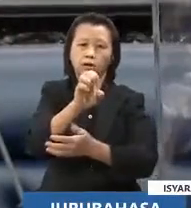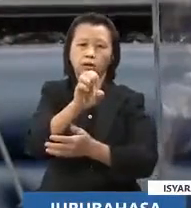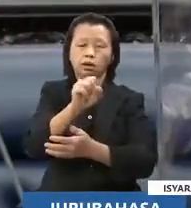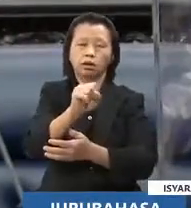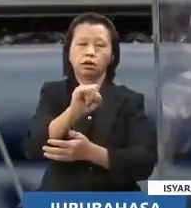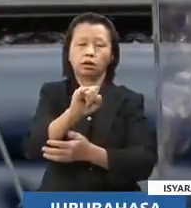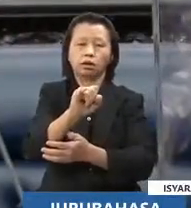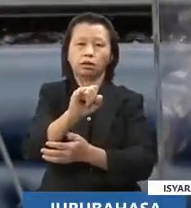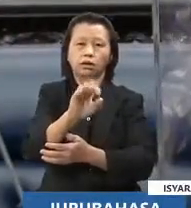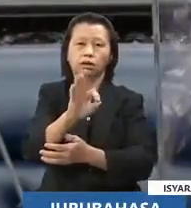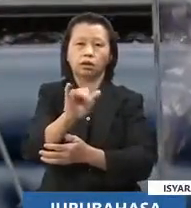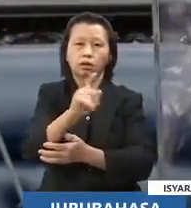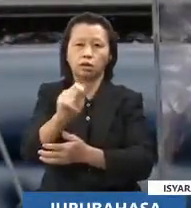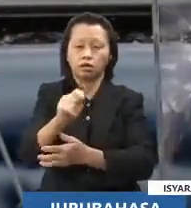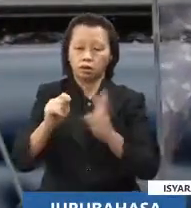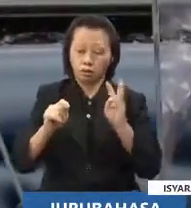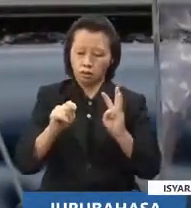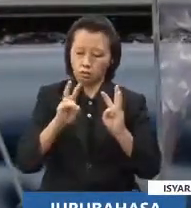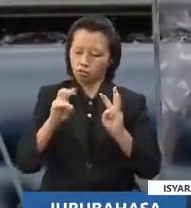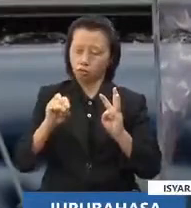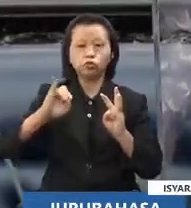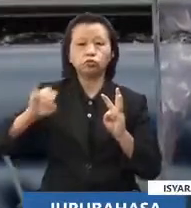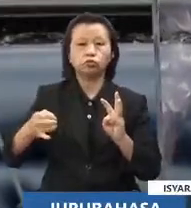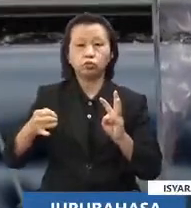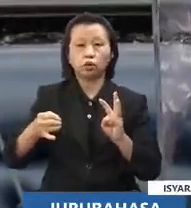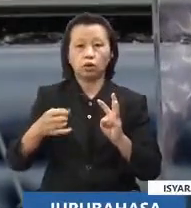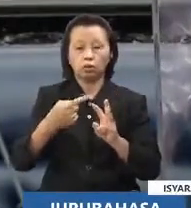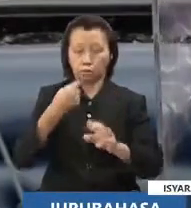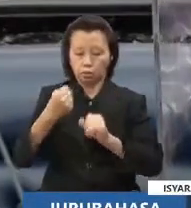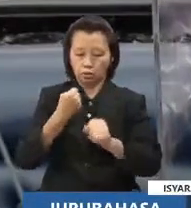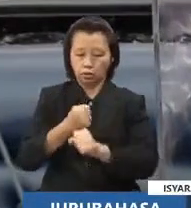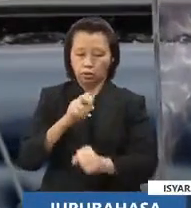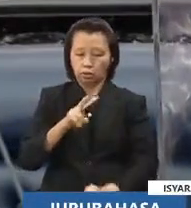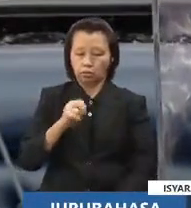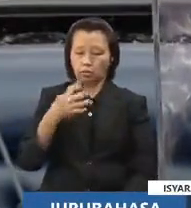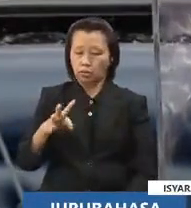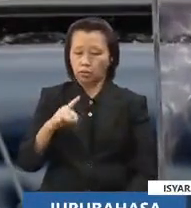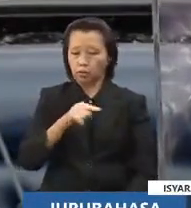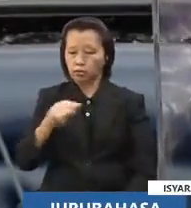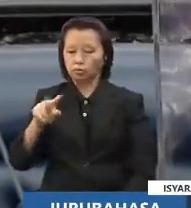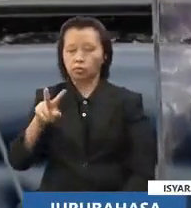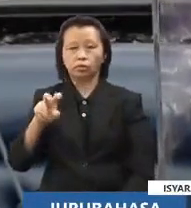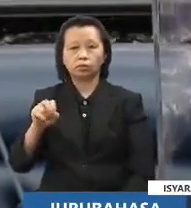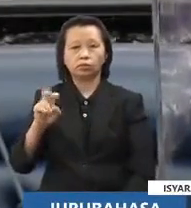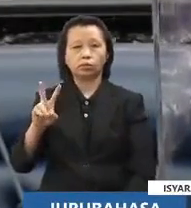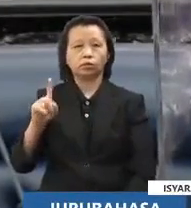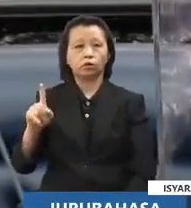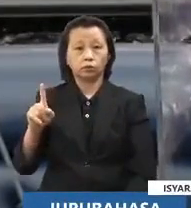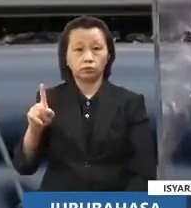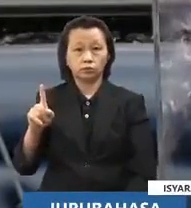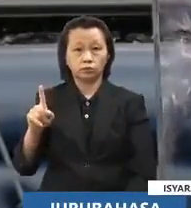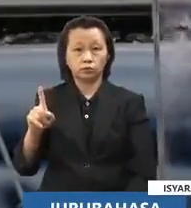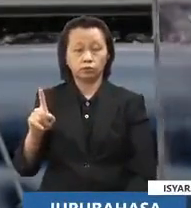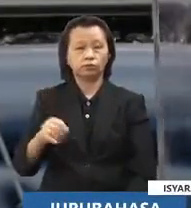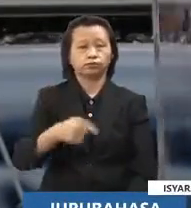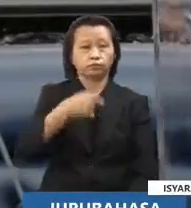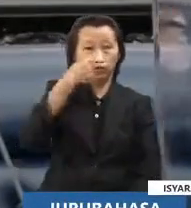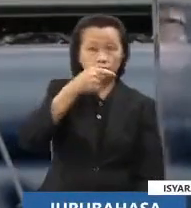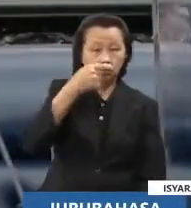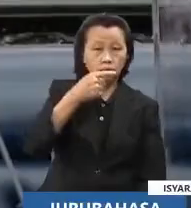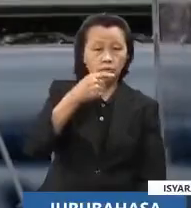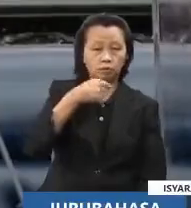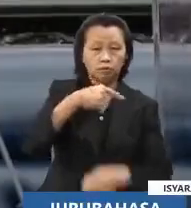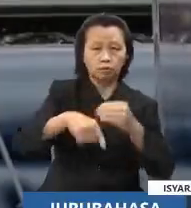dari RM670 juta dari tahun 2014 hingga 2021. Yang disebut tadi